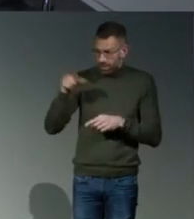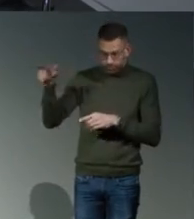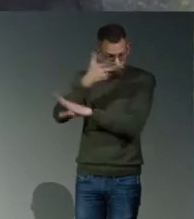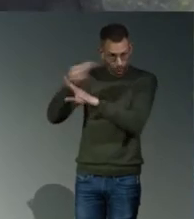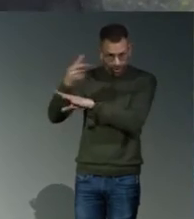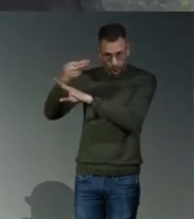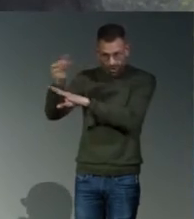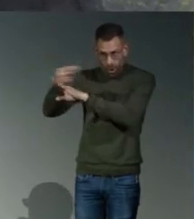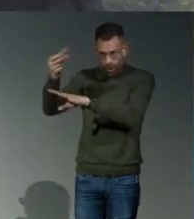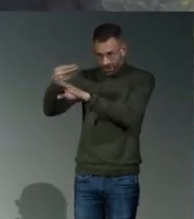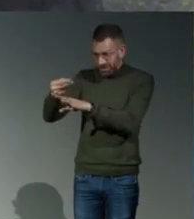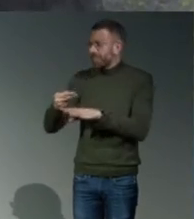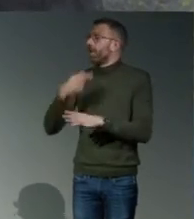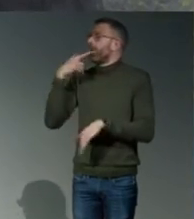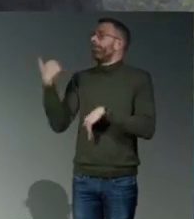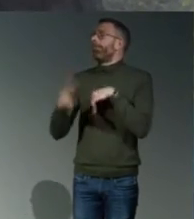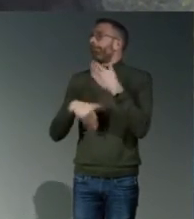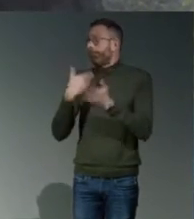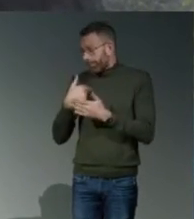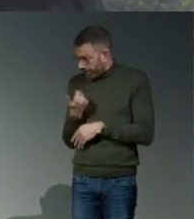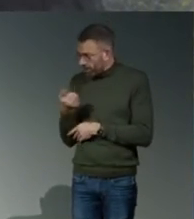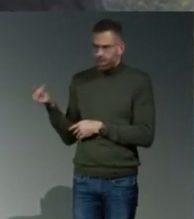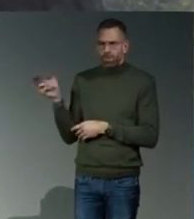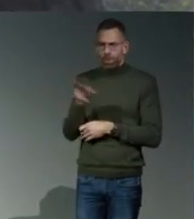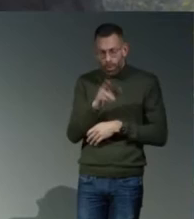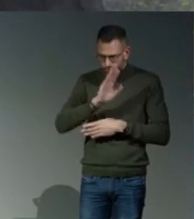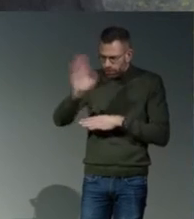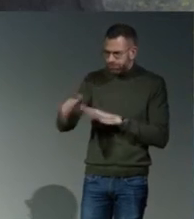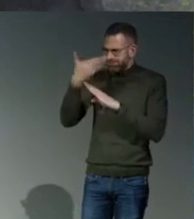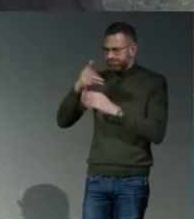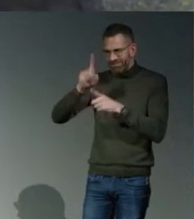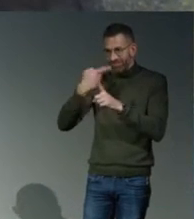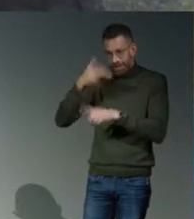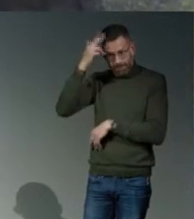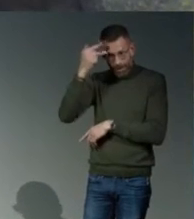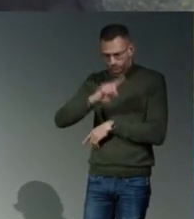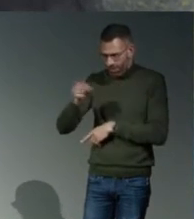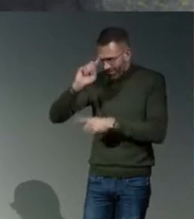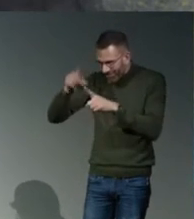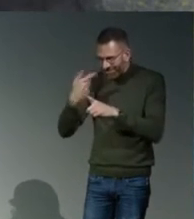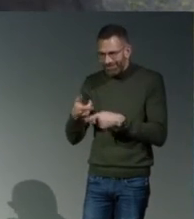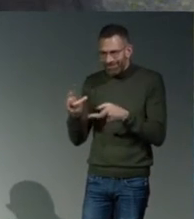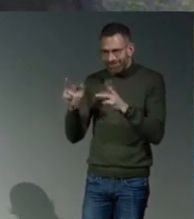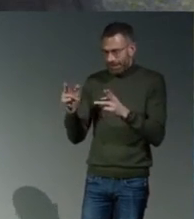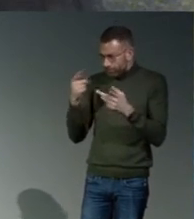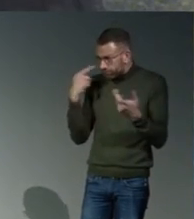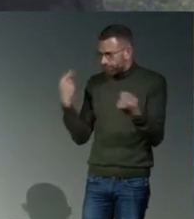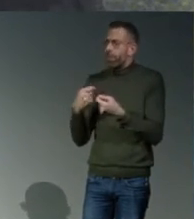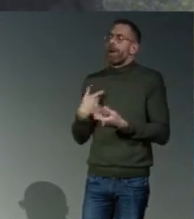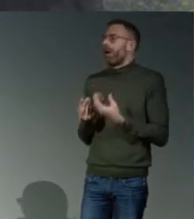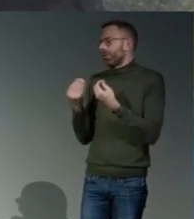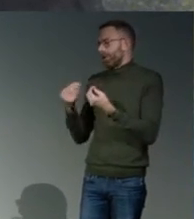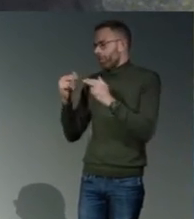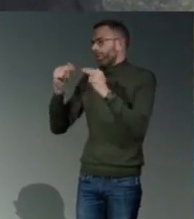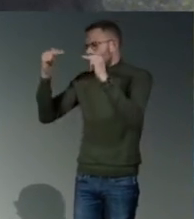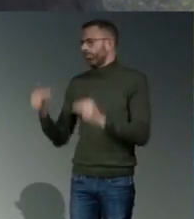tout ça. Et donc, il y a un moment, quand on y retourne, ils vous proposent pas n'importe quel extrait de film. Et donc, pour vous dire, alors, comme quoi, ça va un peu baisser de niveau, hein, le